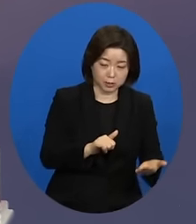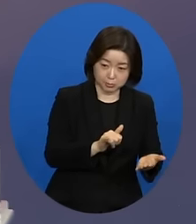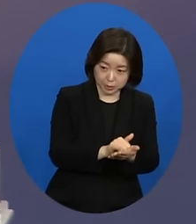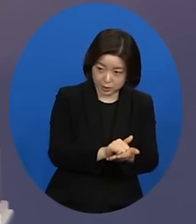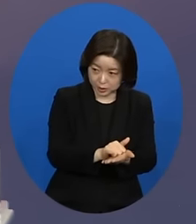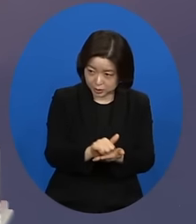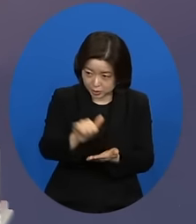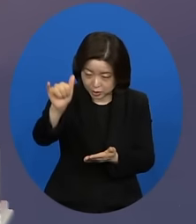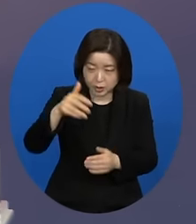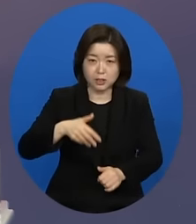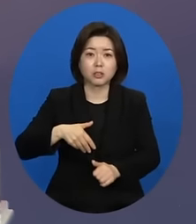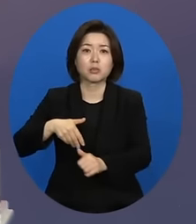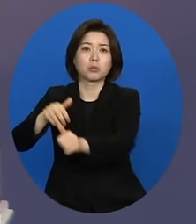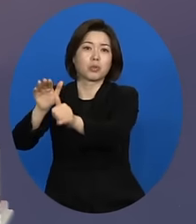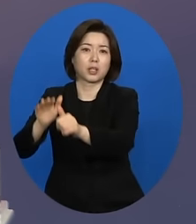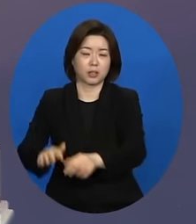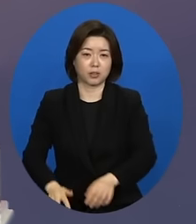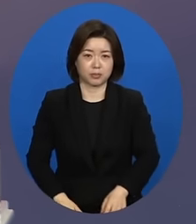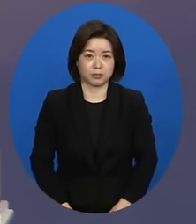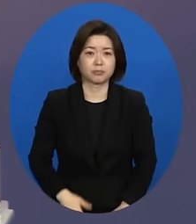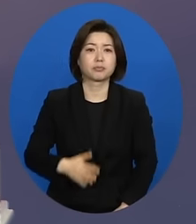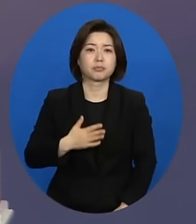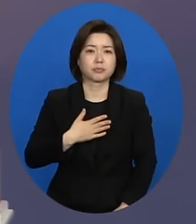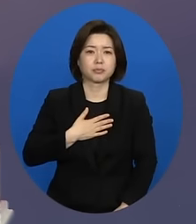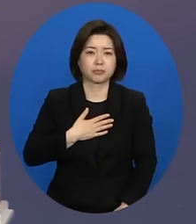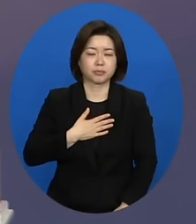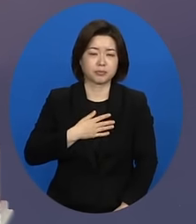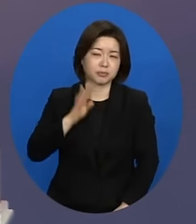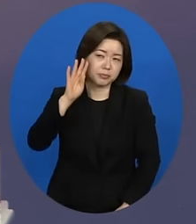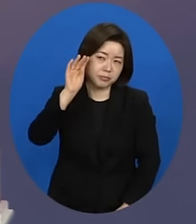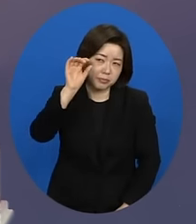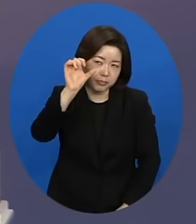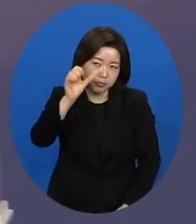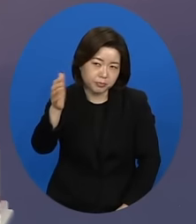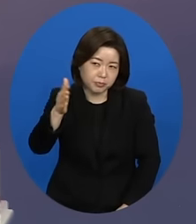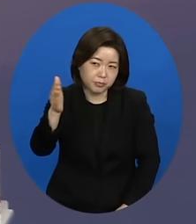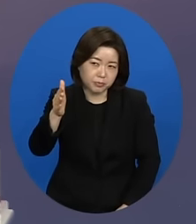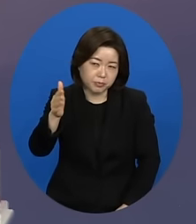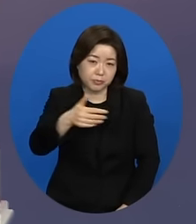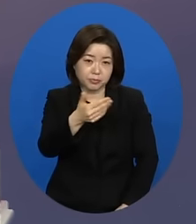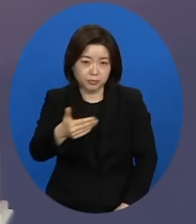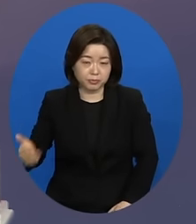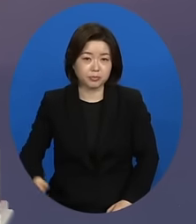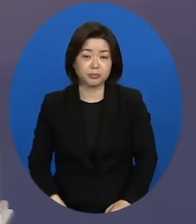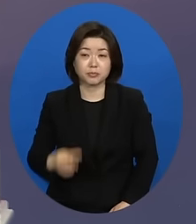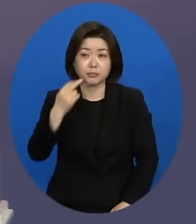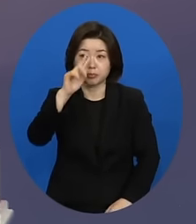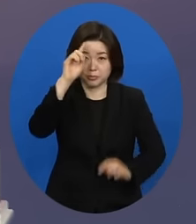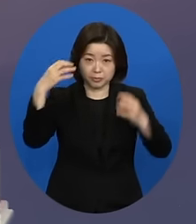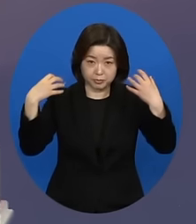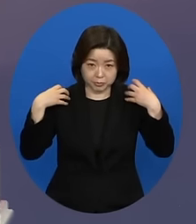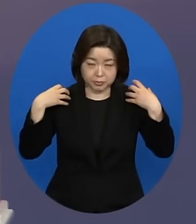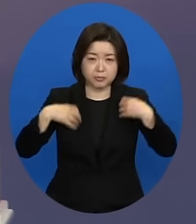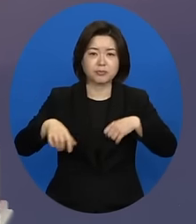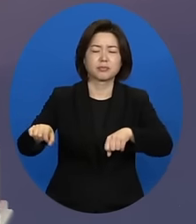태워서 보냈고 저는 45일 지난 후에 미국 정부에서 특별히